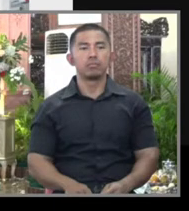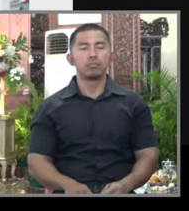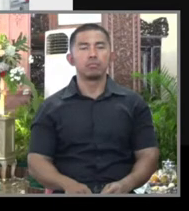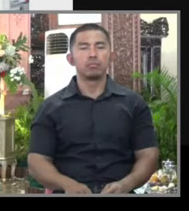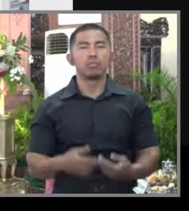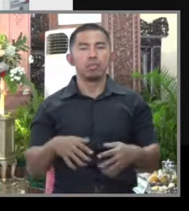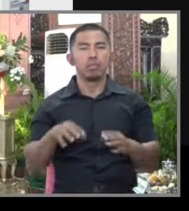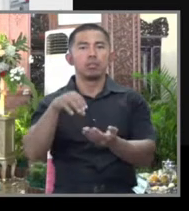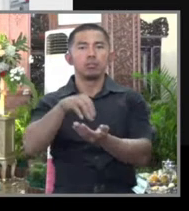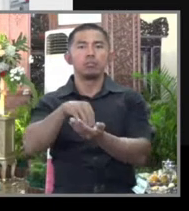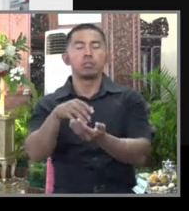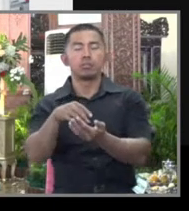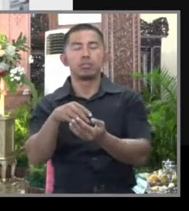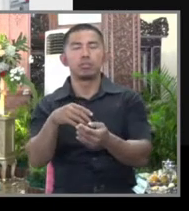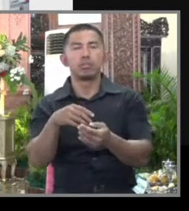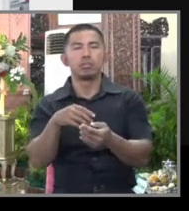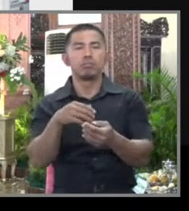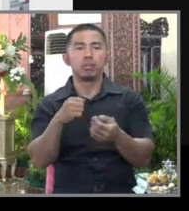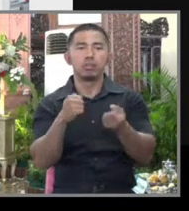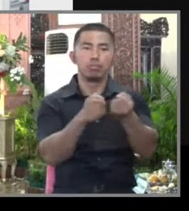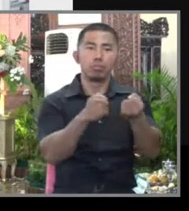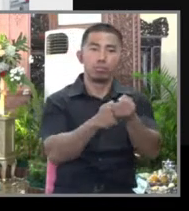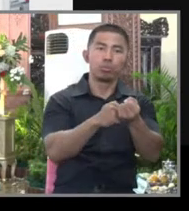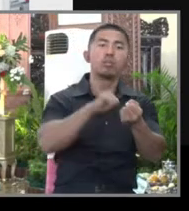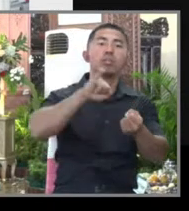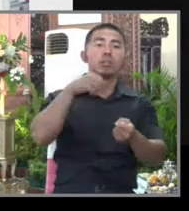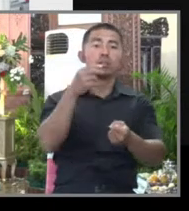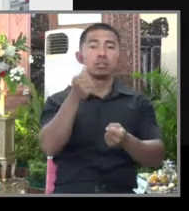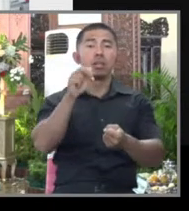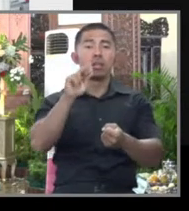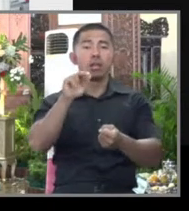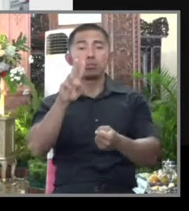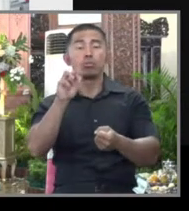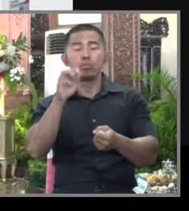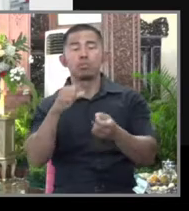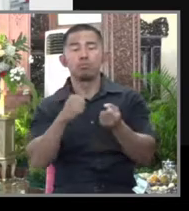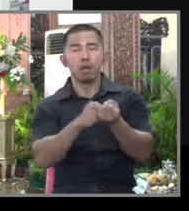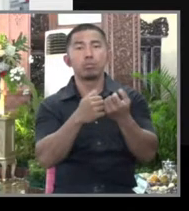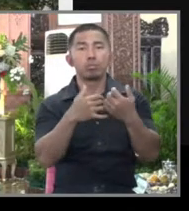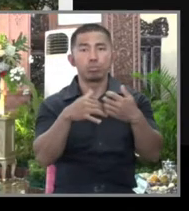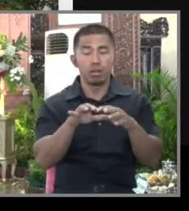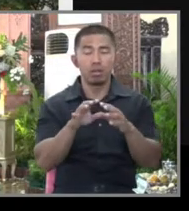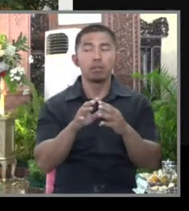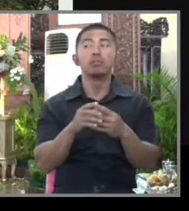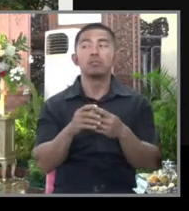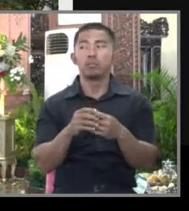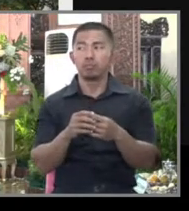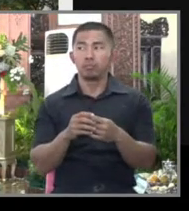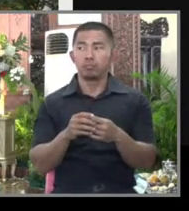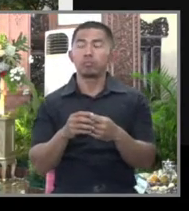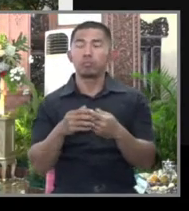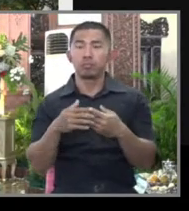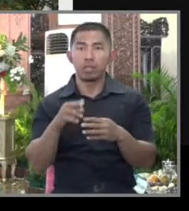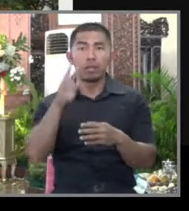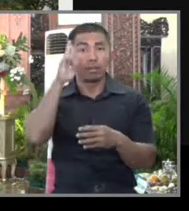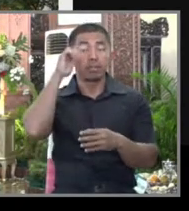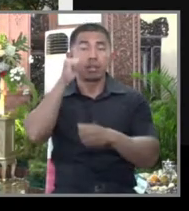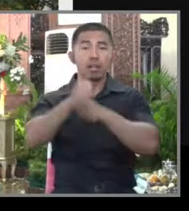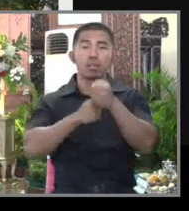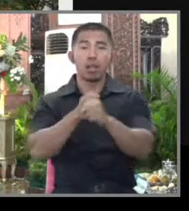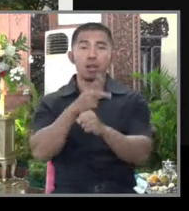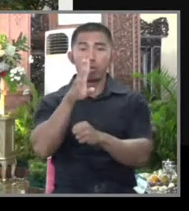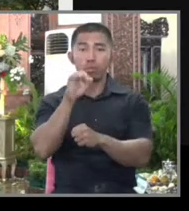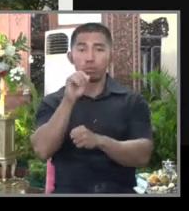juga dibiayai oleh Jarum, oleh Noyrono, oleh Sukun dan sebagainya. Terus rencana tahun